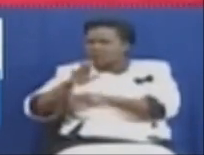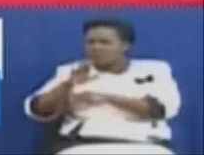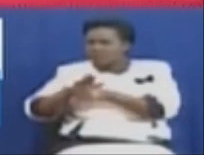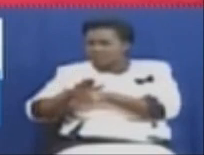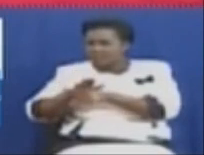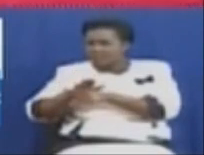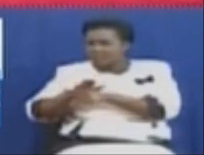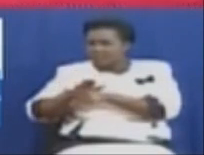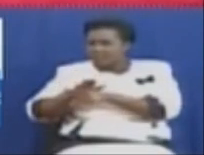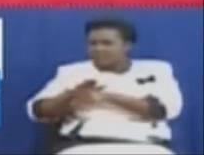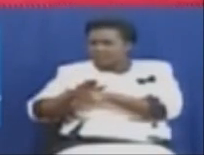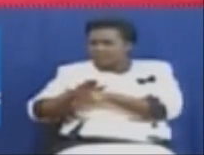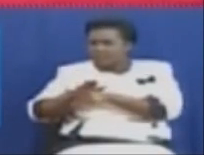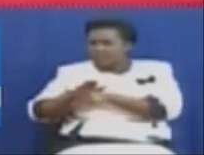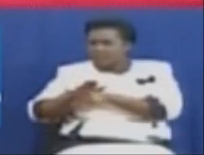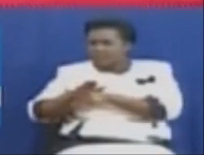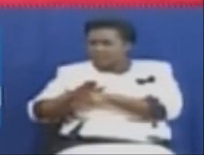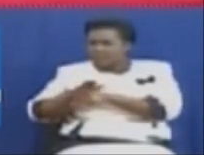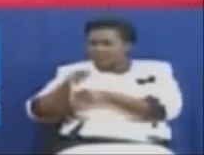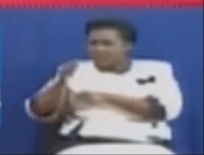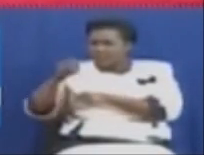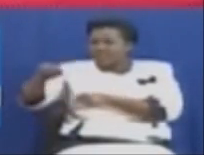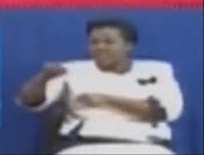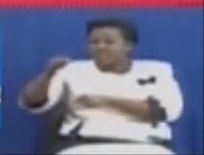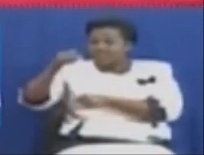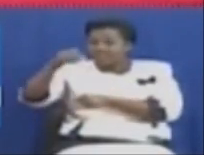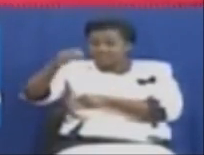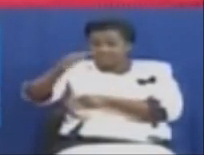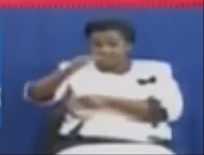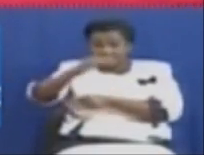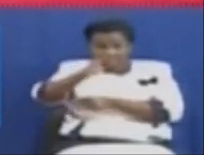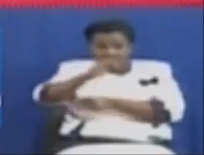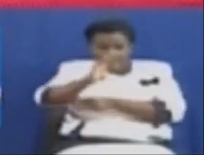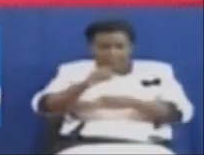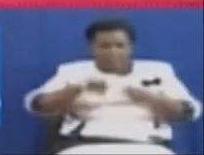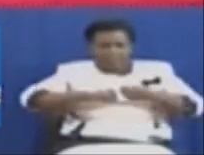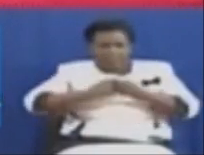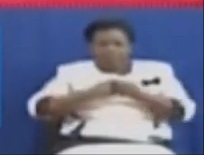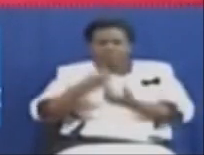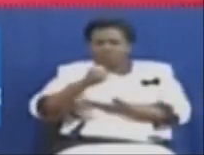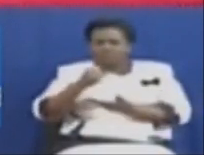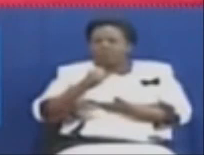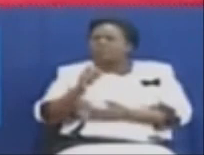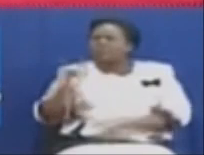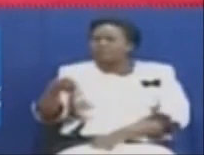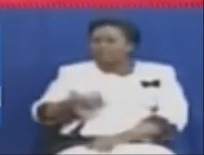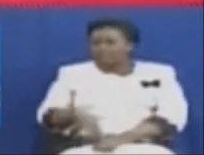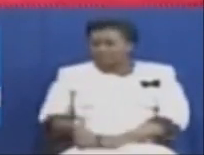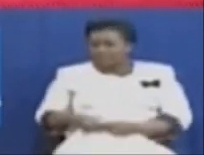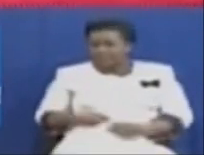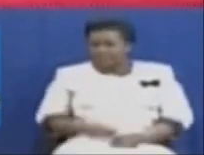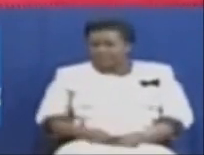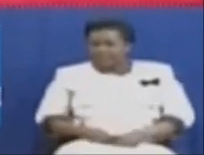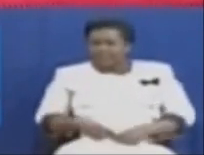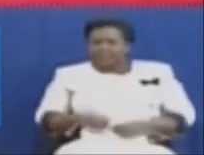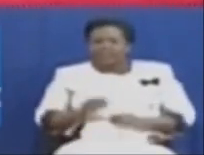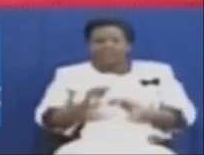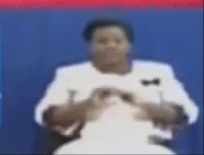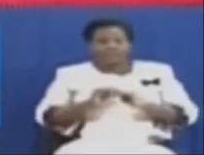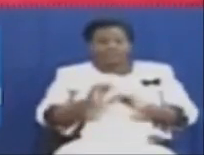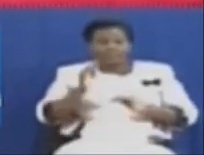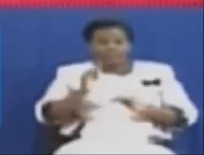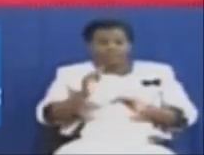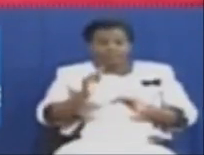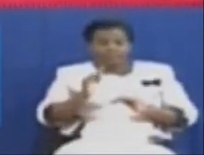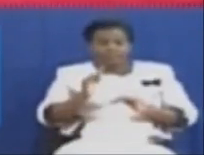kukopa kutoka kwenye benki za biashara kwa riba kubwa. Je, serikali ina mpango gani wa kufungua tawi la benki ya kilimo